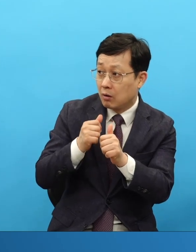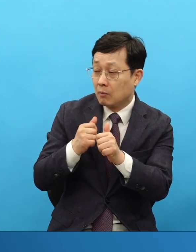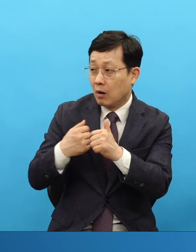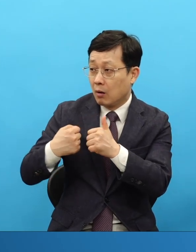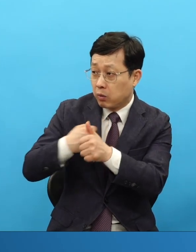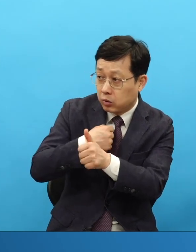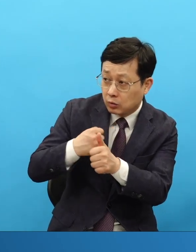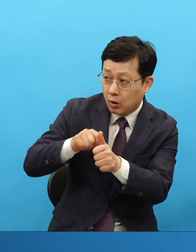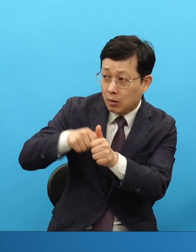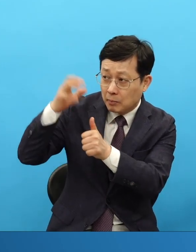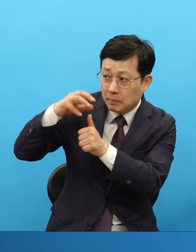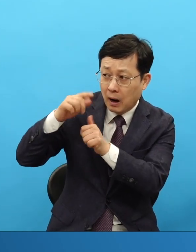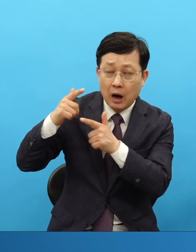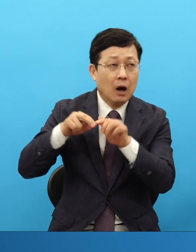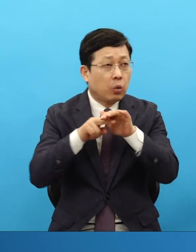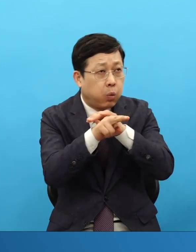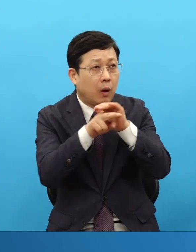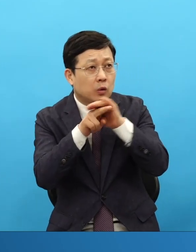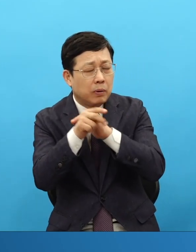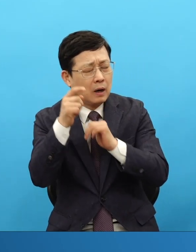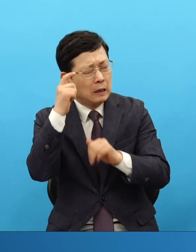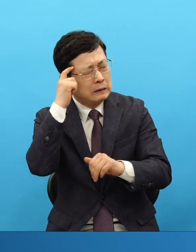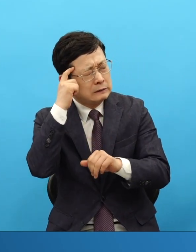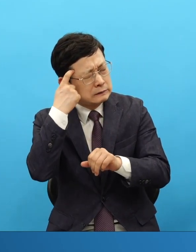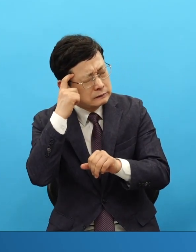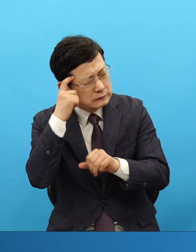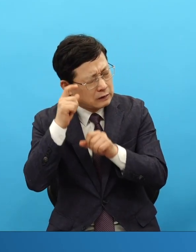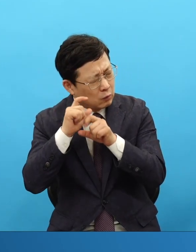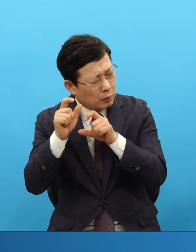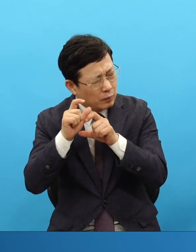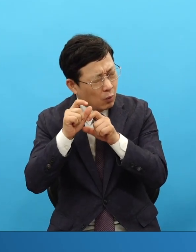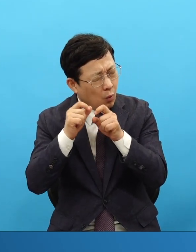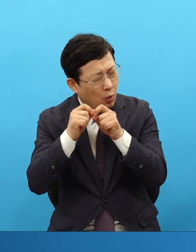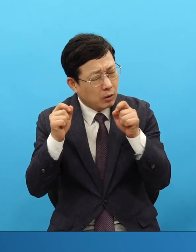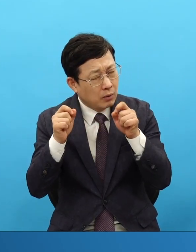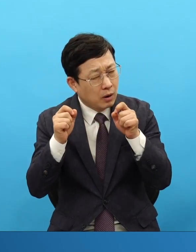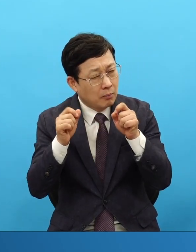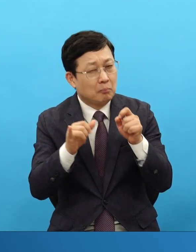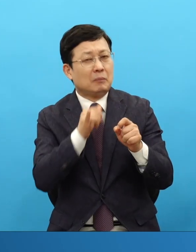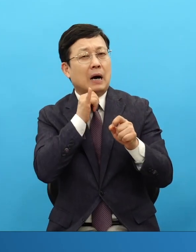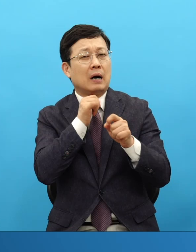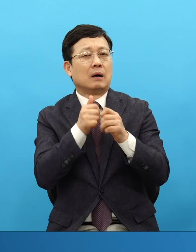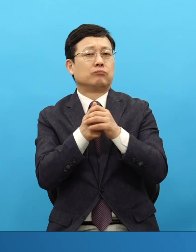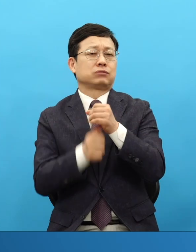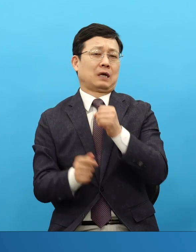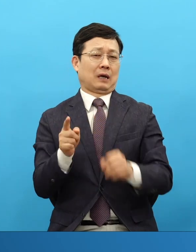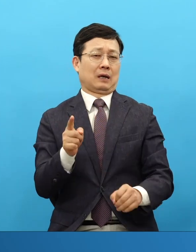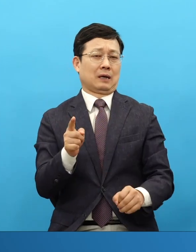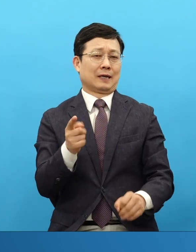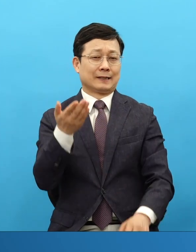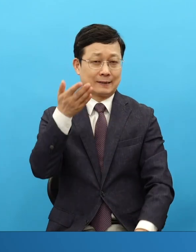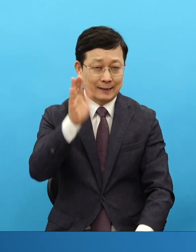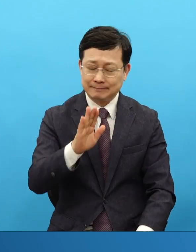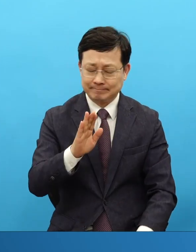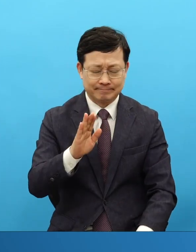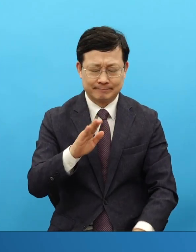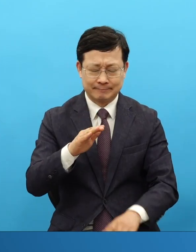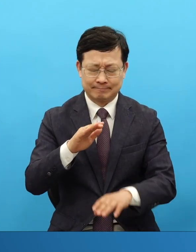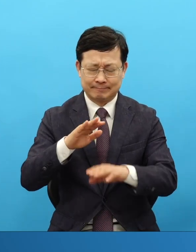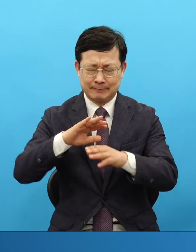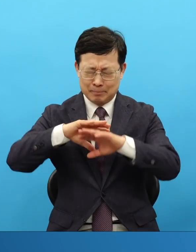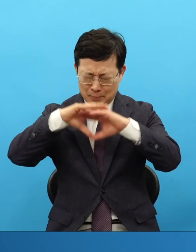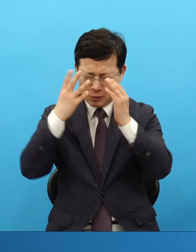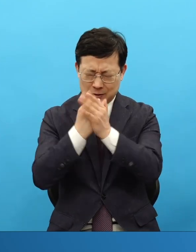여기 빠집니다. Paul, who also had people attacking him to kill him from every side, if he thought about the situation, he 모든 would have 걸 died. 기도 속으로 들어간 겁니다. But he